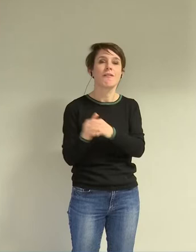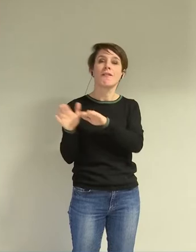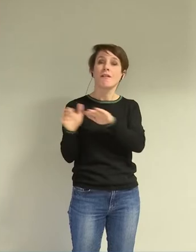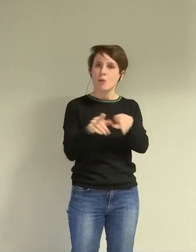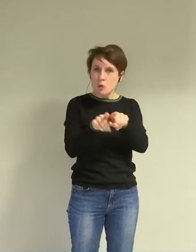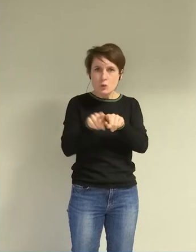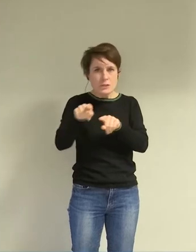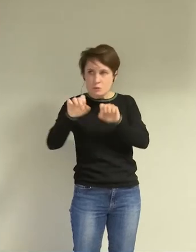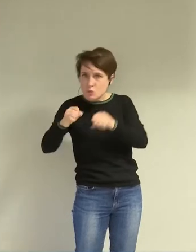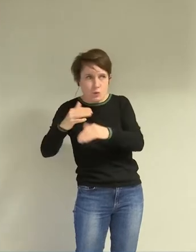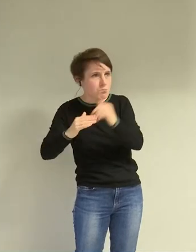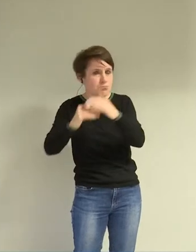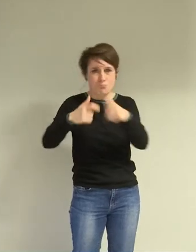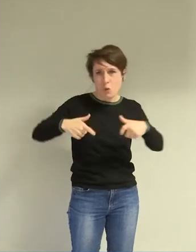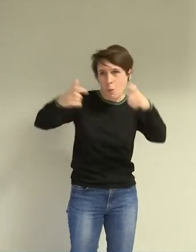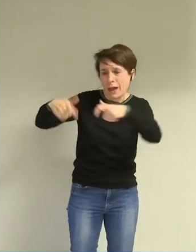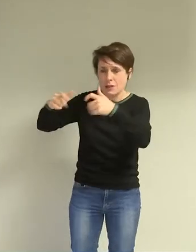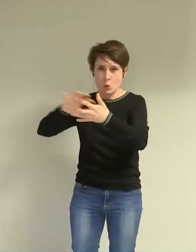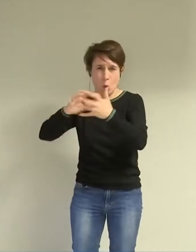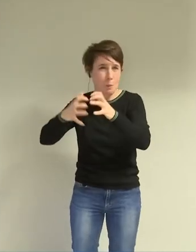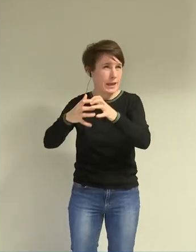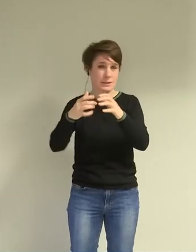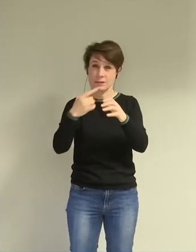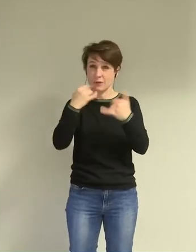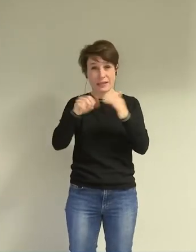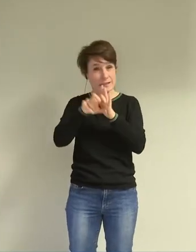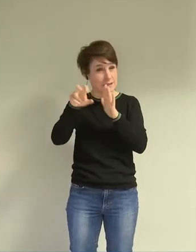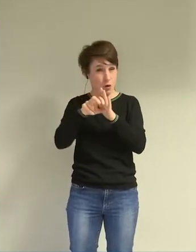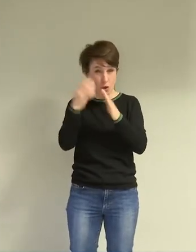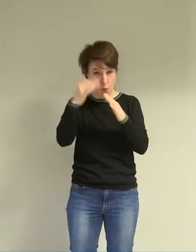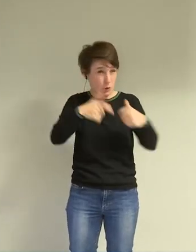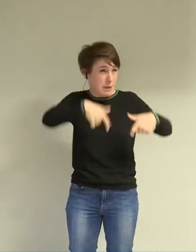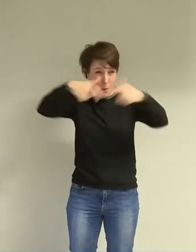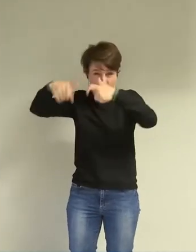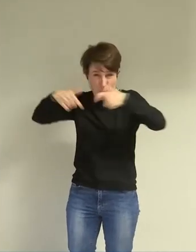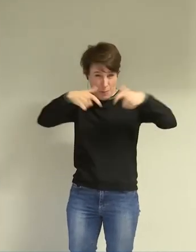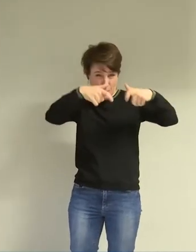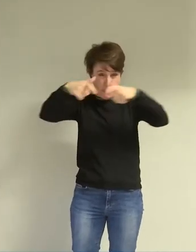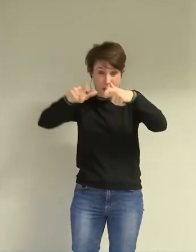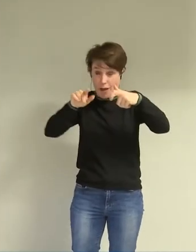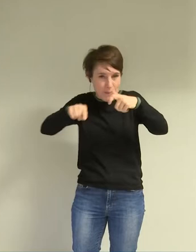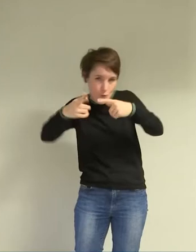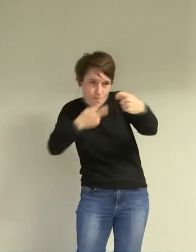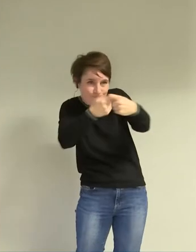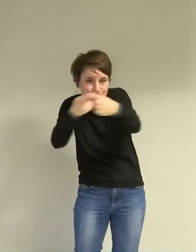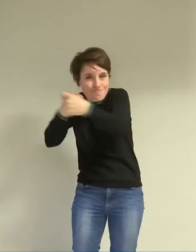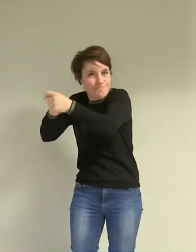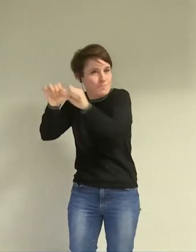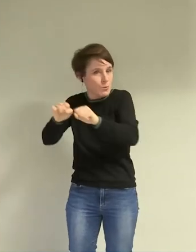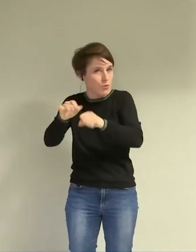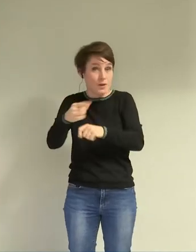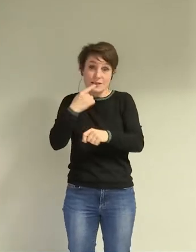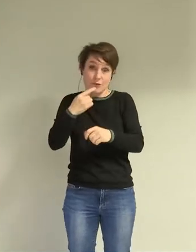complexes qui sont indispensables dans un tissu urbain aussi dense que celui de la ville de grenoble et c'est désormais une nouvelle page de son histoire